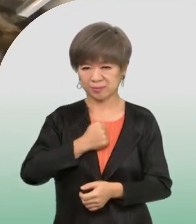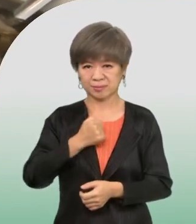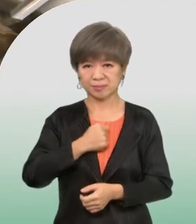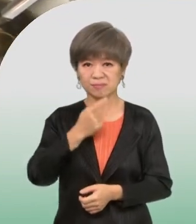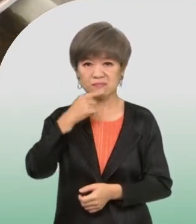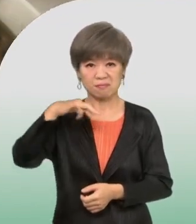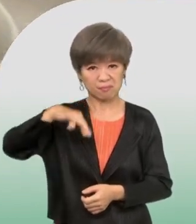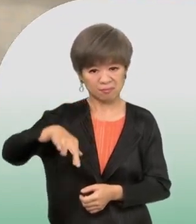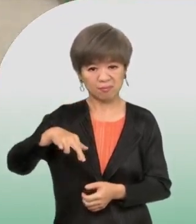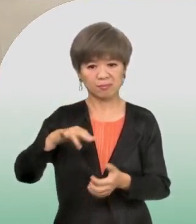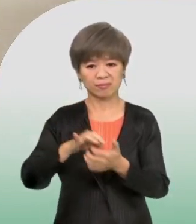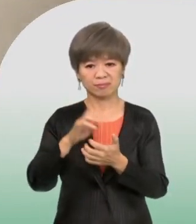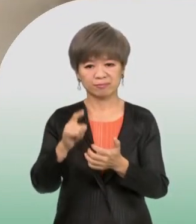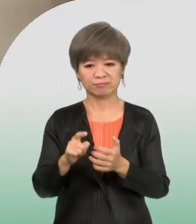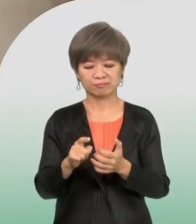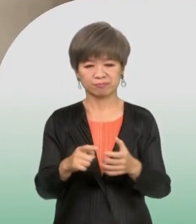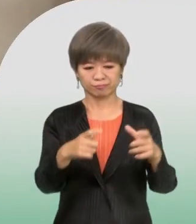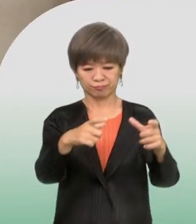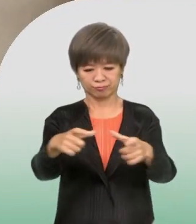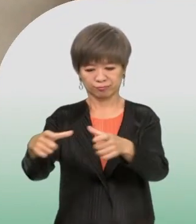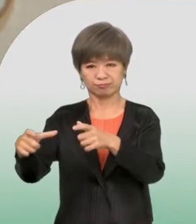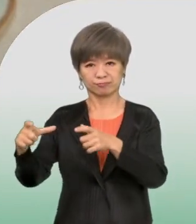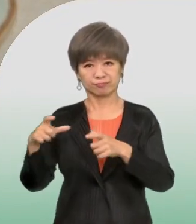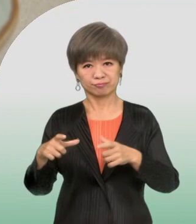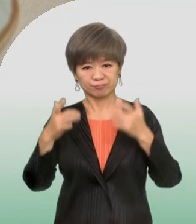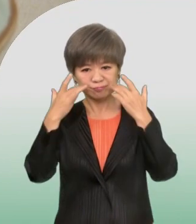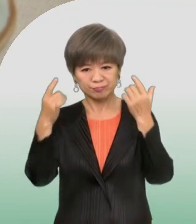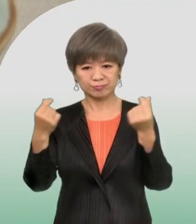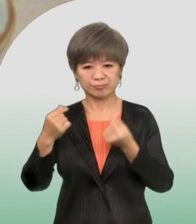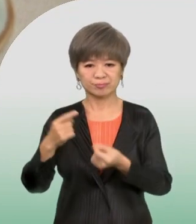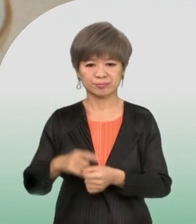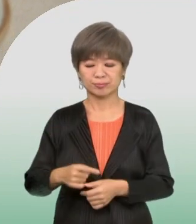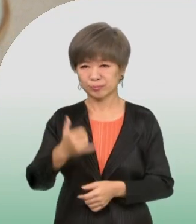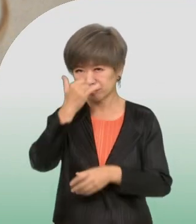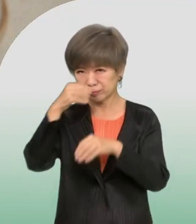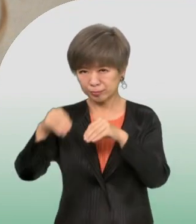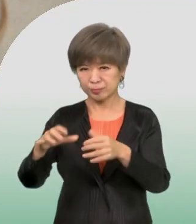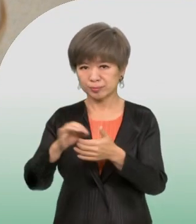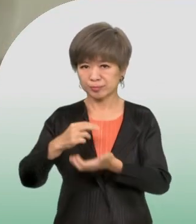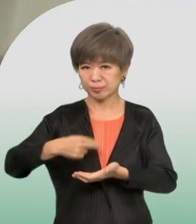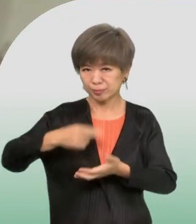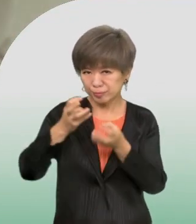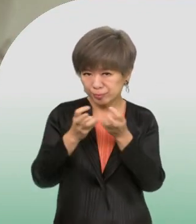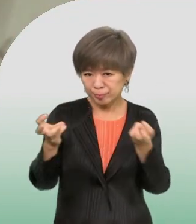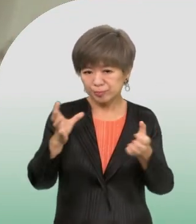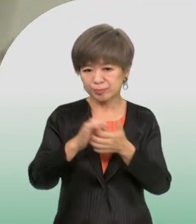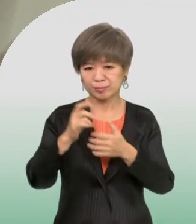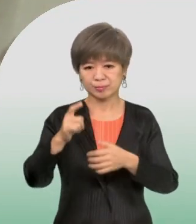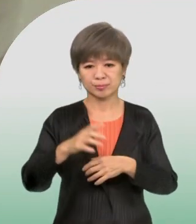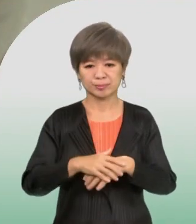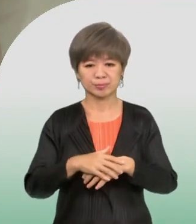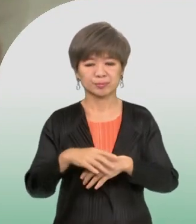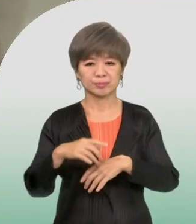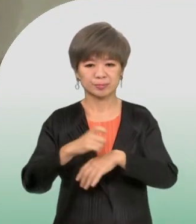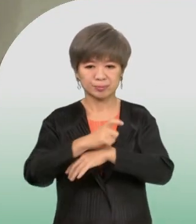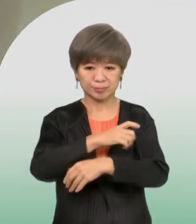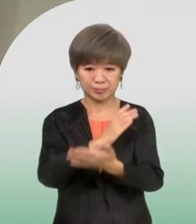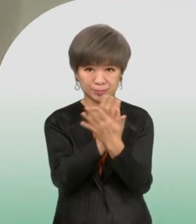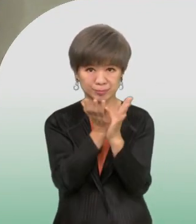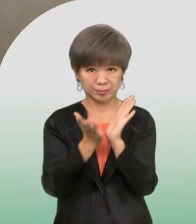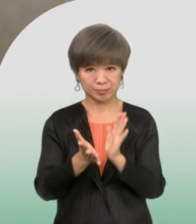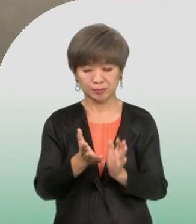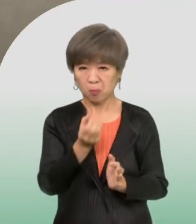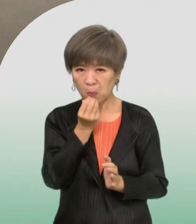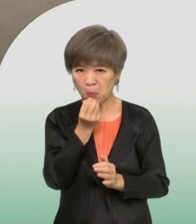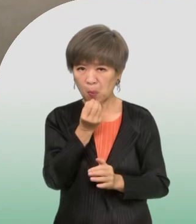里镇农夫每点出各项蛋神料理，包含蛋神猪脚、蛋神面线、蛋神虾公等等。腌菜以后，做得品尝